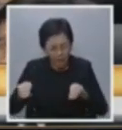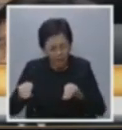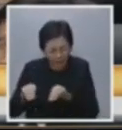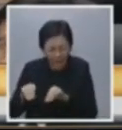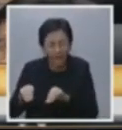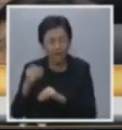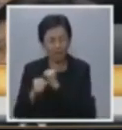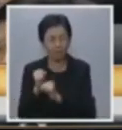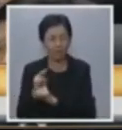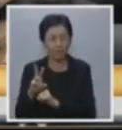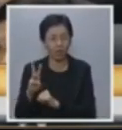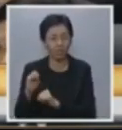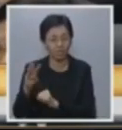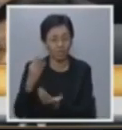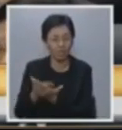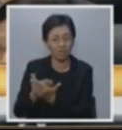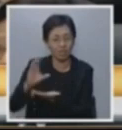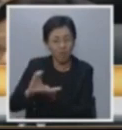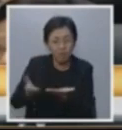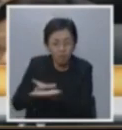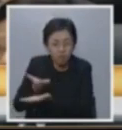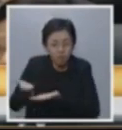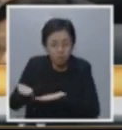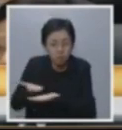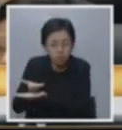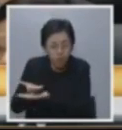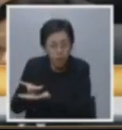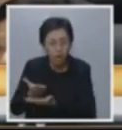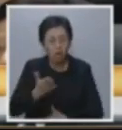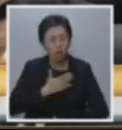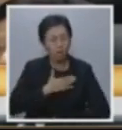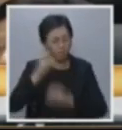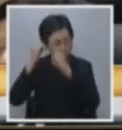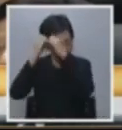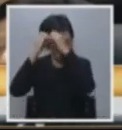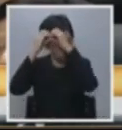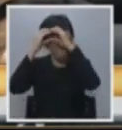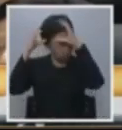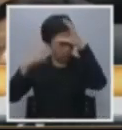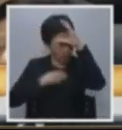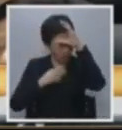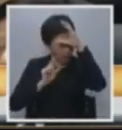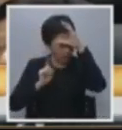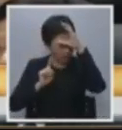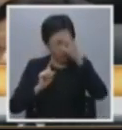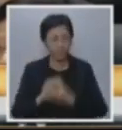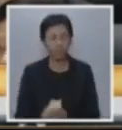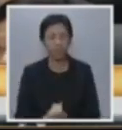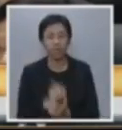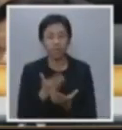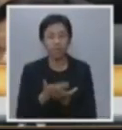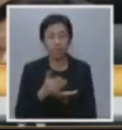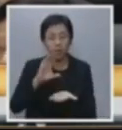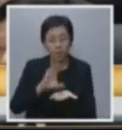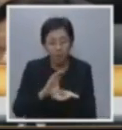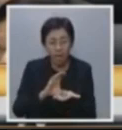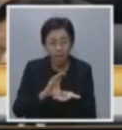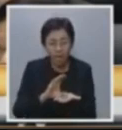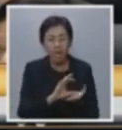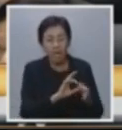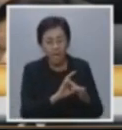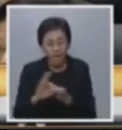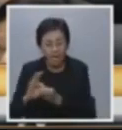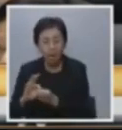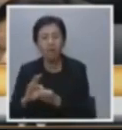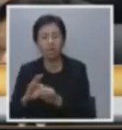ในสภาแห่งนี้แล้วเนี่ยสิ่งที่ผมต้องการที่จะเห็นก็คือการออกแบบงบประมาณให้สอดคล้องกับสถานการณ์